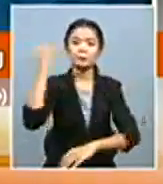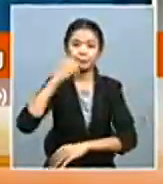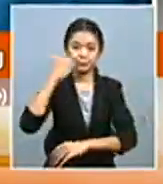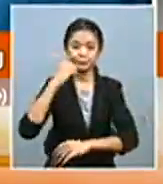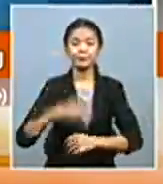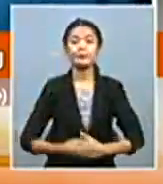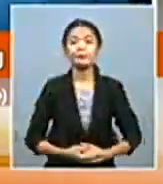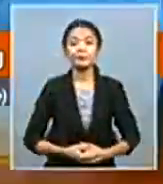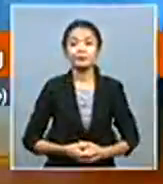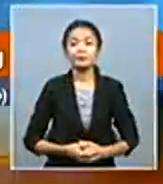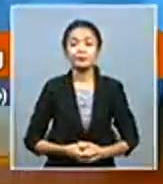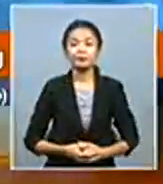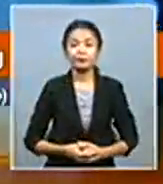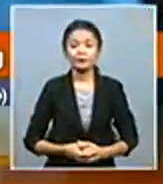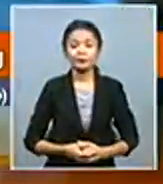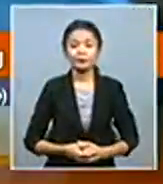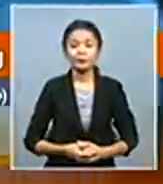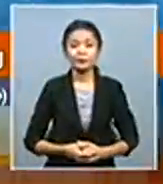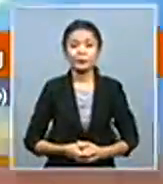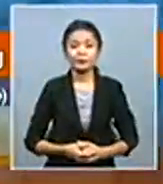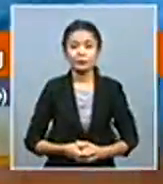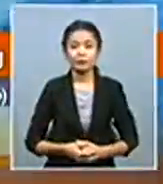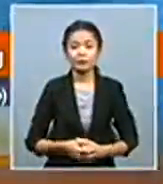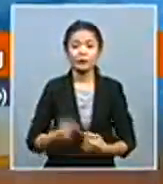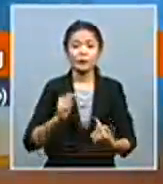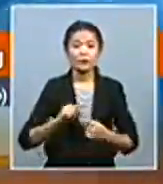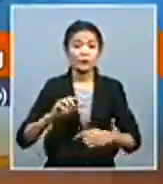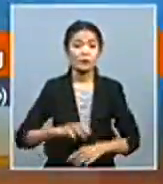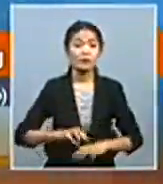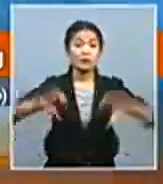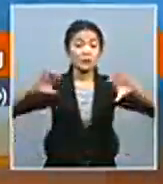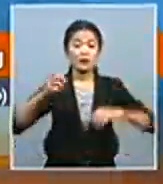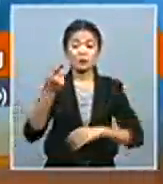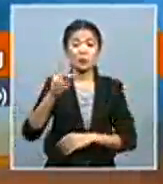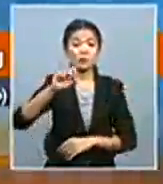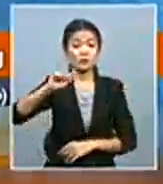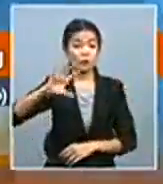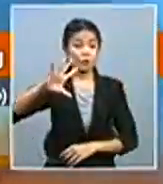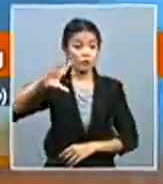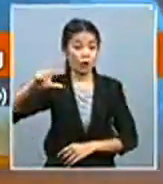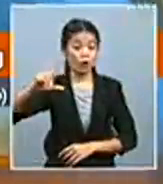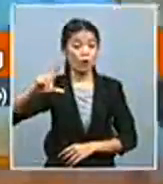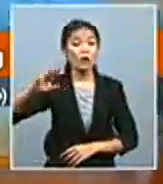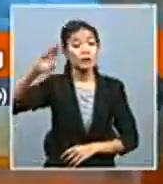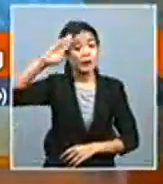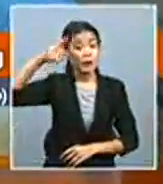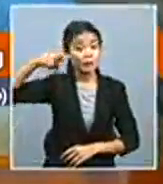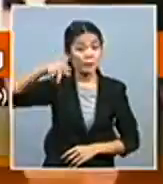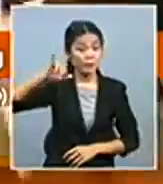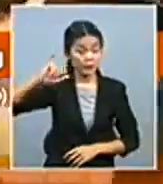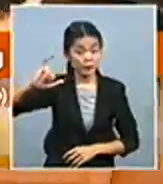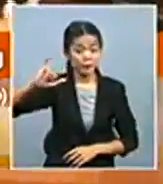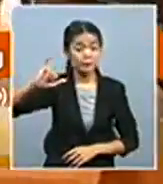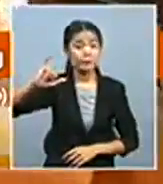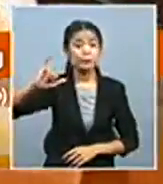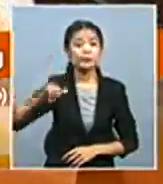คะทีนี้เมื่อมีการเข้ามาควบคุมอำนาจของรัฐบาลคสช.เนี่ยโดยการนำของพลเอกประยุทธ์จันทร์โอชานายกรัฐมนตรีคุณบรรห